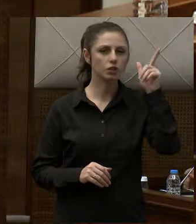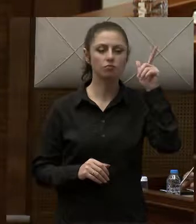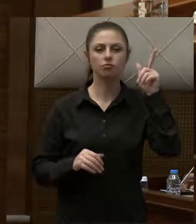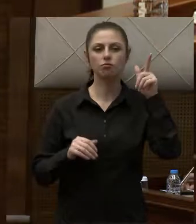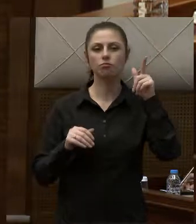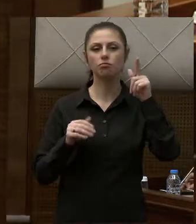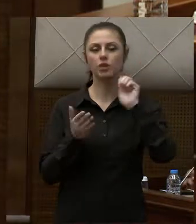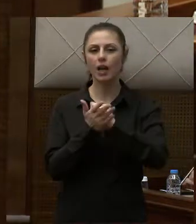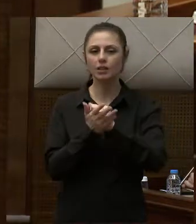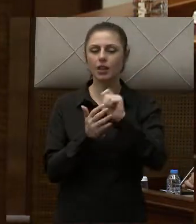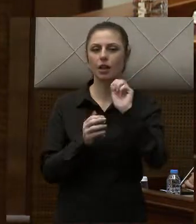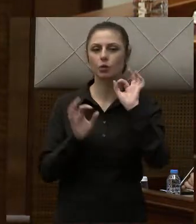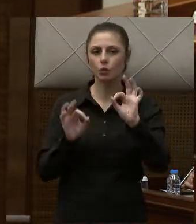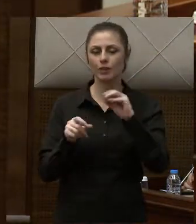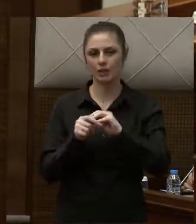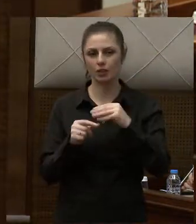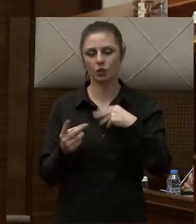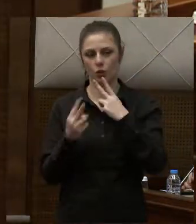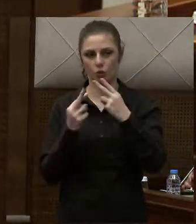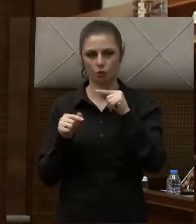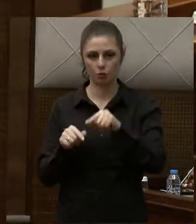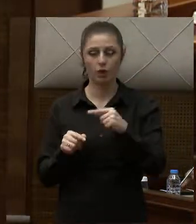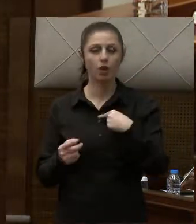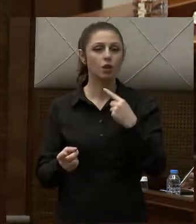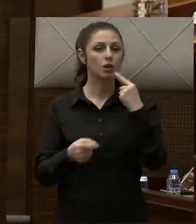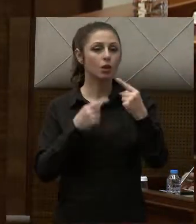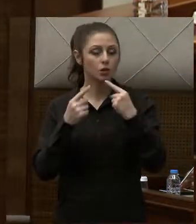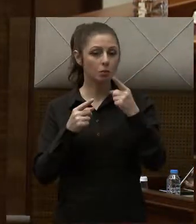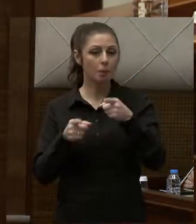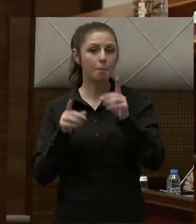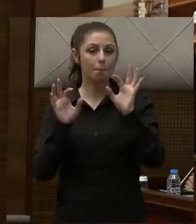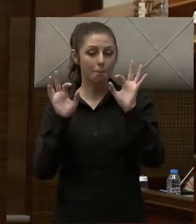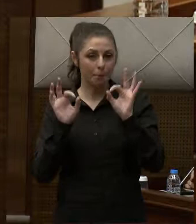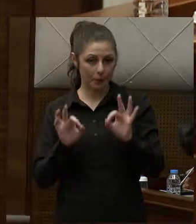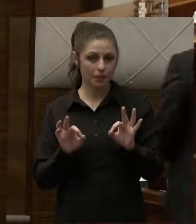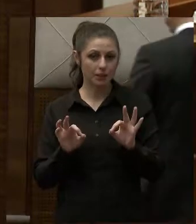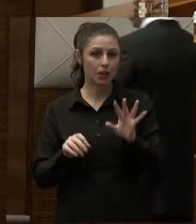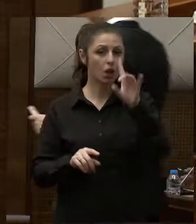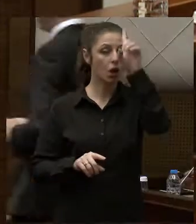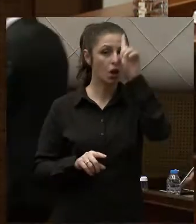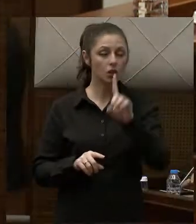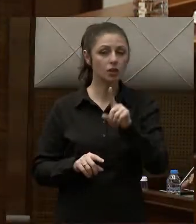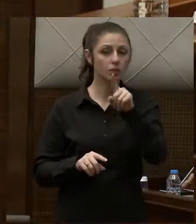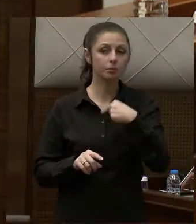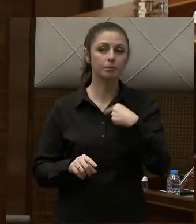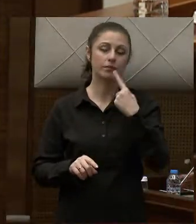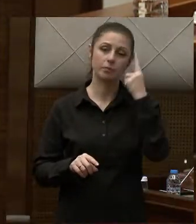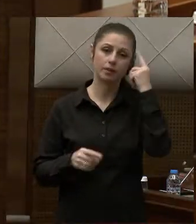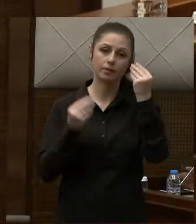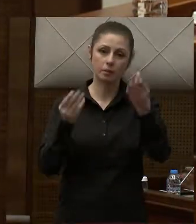grubu adına söz almış bulunmaktayım. Sözlerime başlarken öncelikle şunu belirtmek